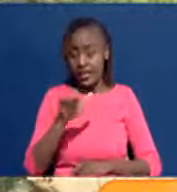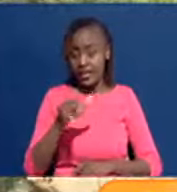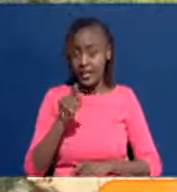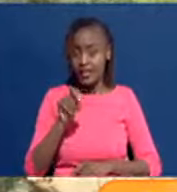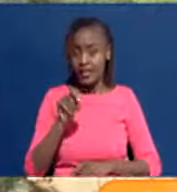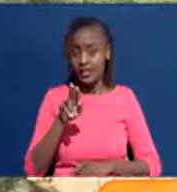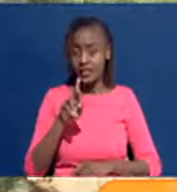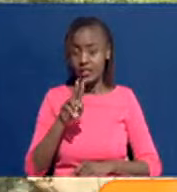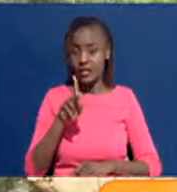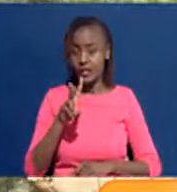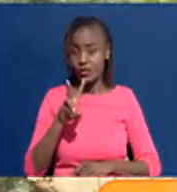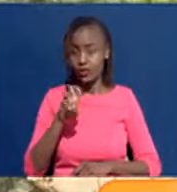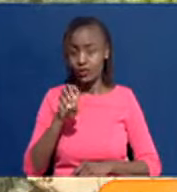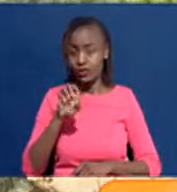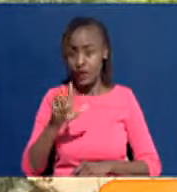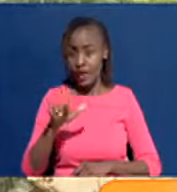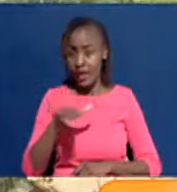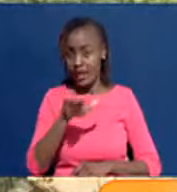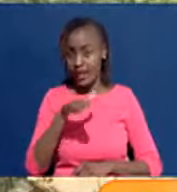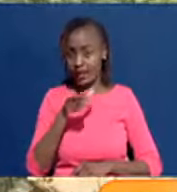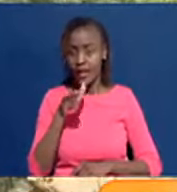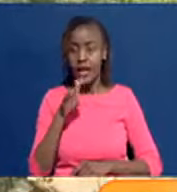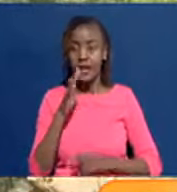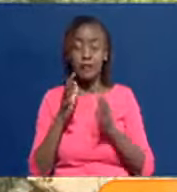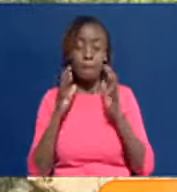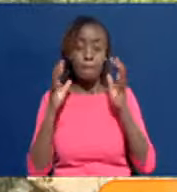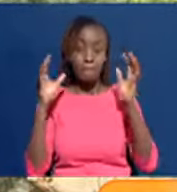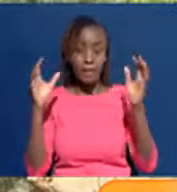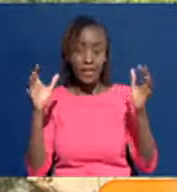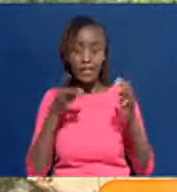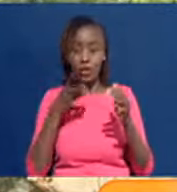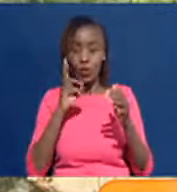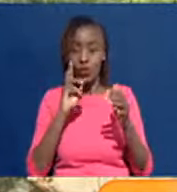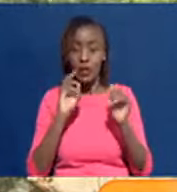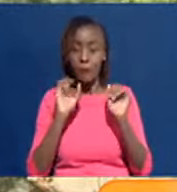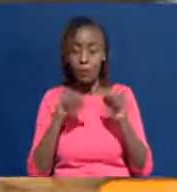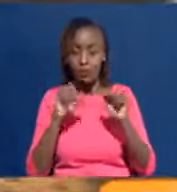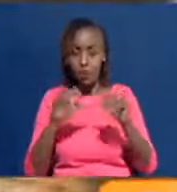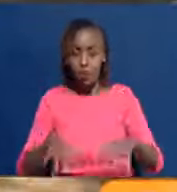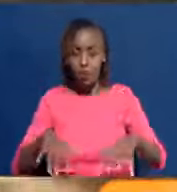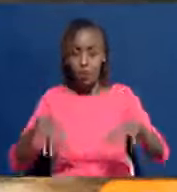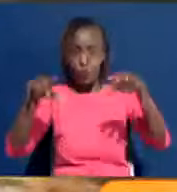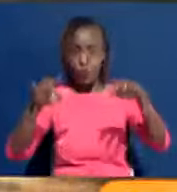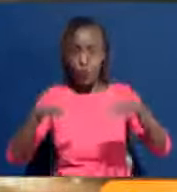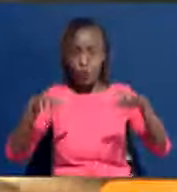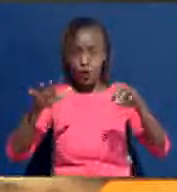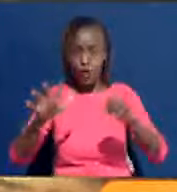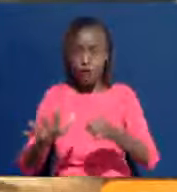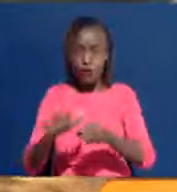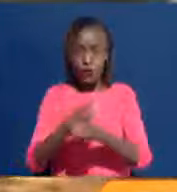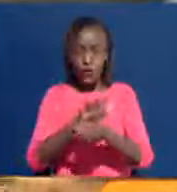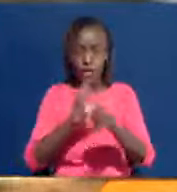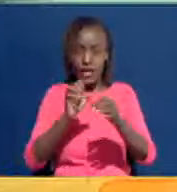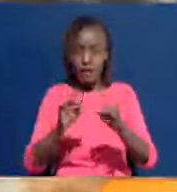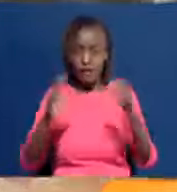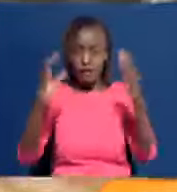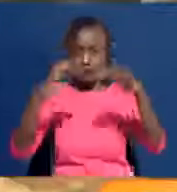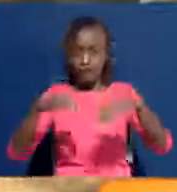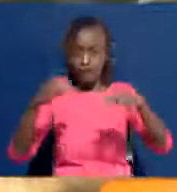mwaka huu limeorodheshwa kuwa miongoni mwa mabwawa makuu yatakayojaa hadi pomoni wakati wa mvua ya El